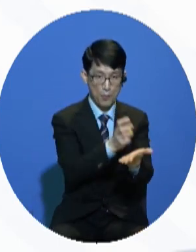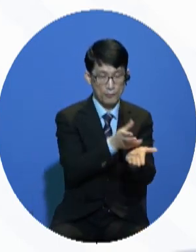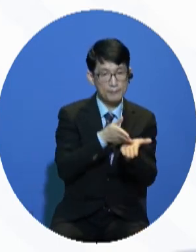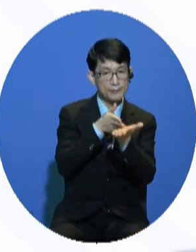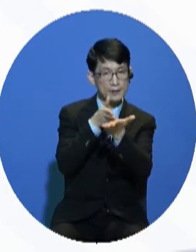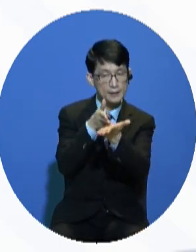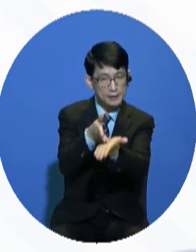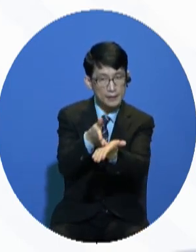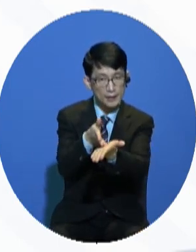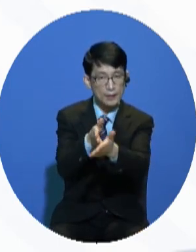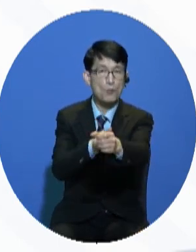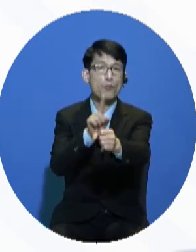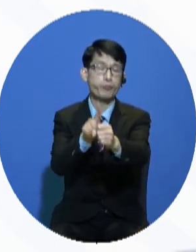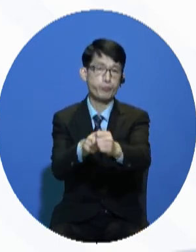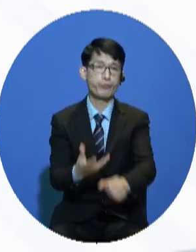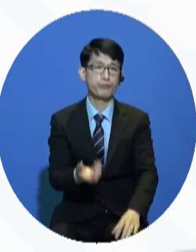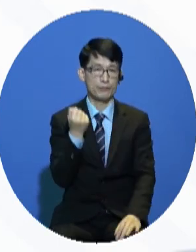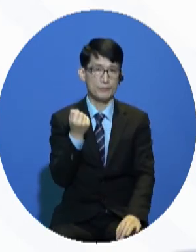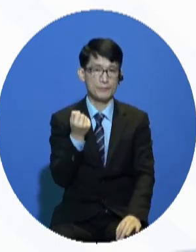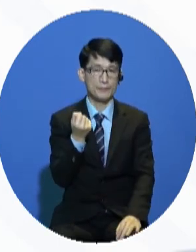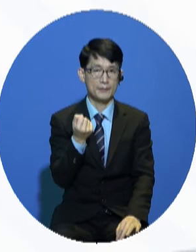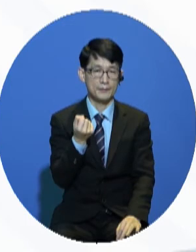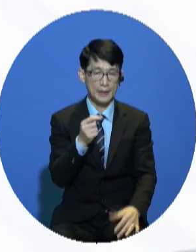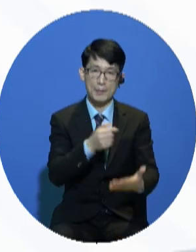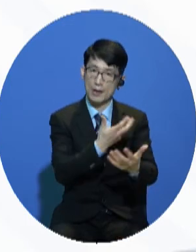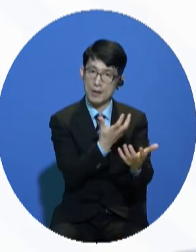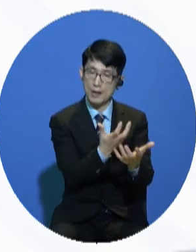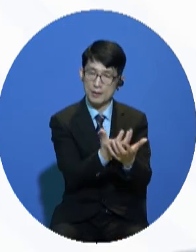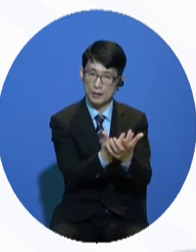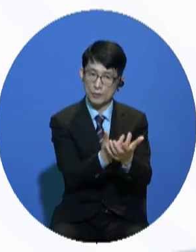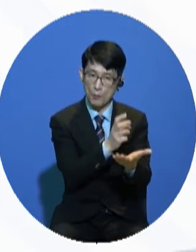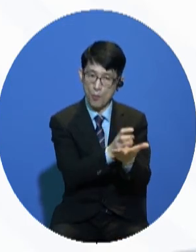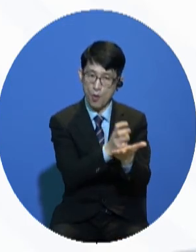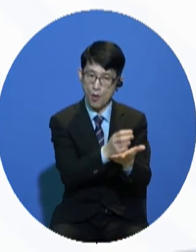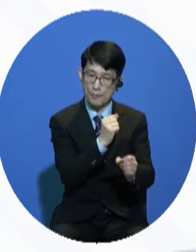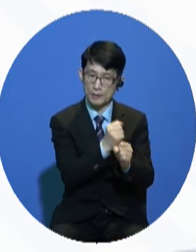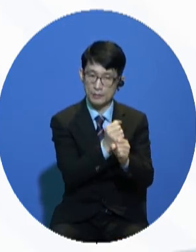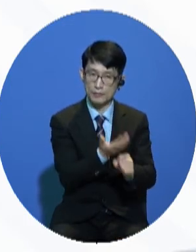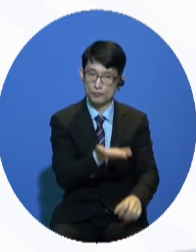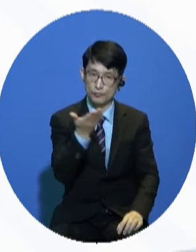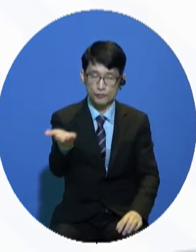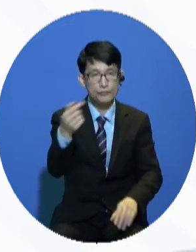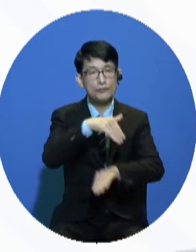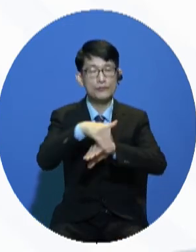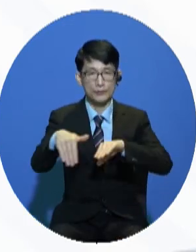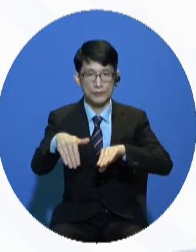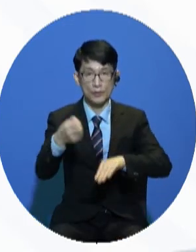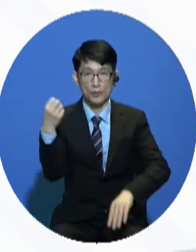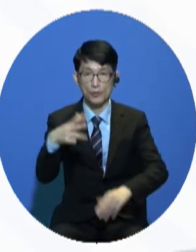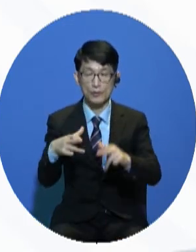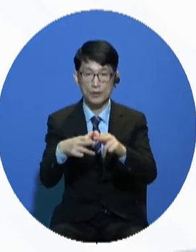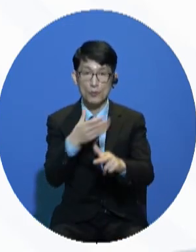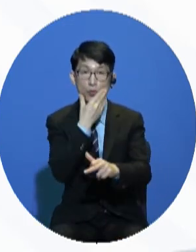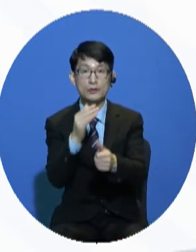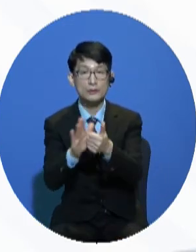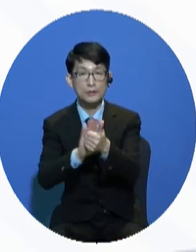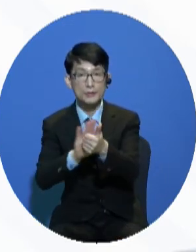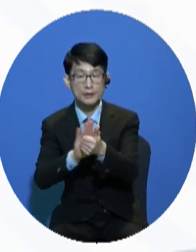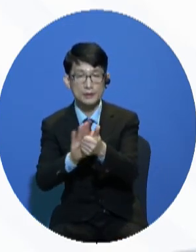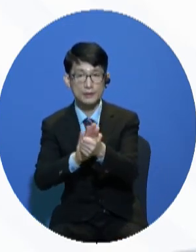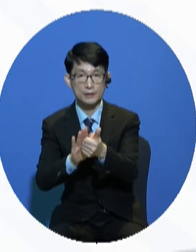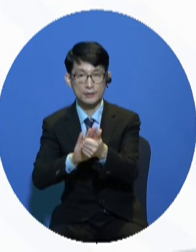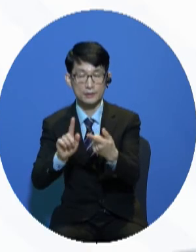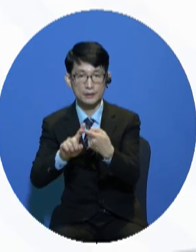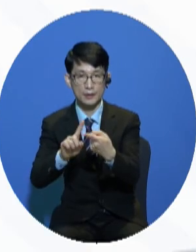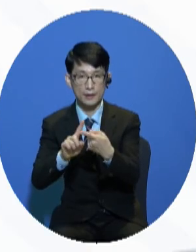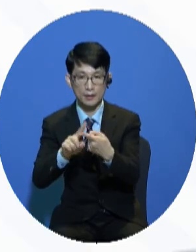목표를 가지고 있습니다. 그래서 어떤 형태로든 제출은 할 것으로 보이고, 그리고 정부 현재 추진 중인 장애 복지 서비스에서의